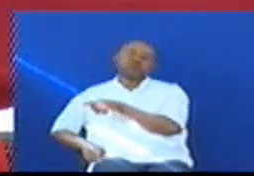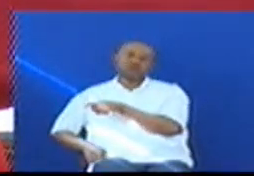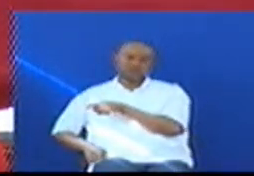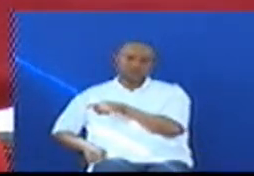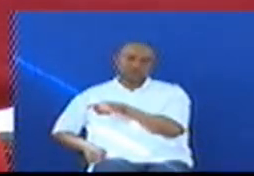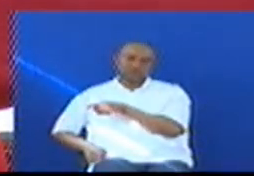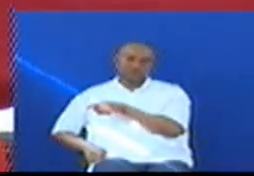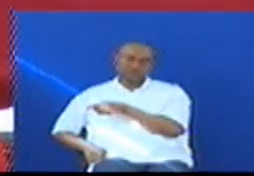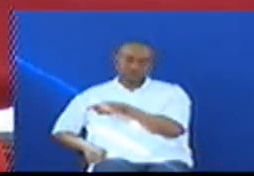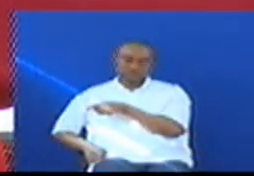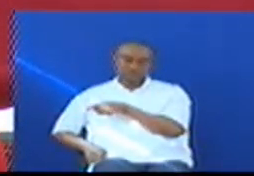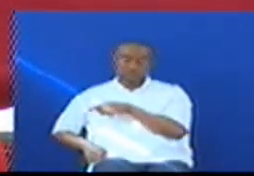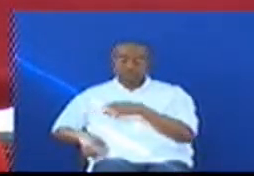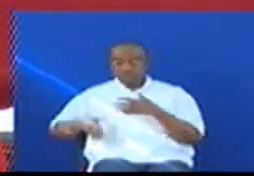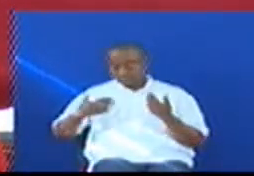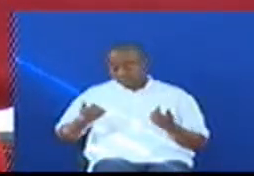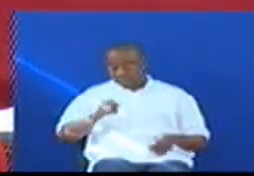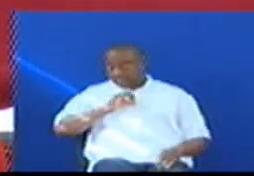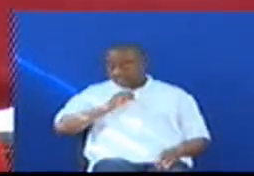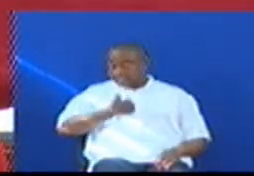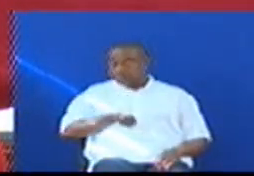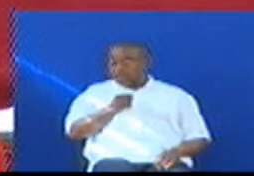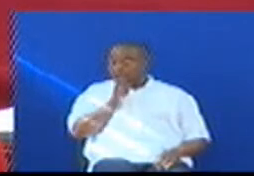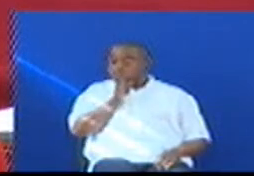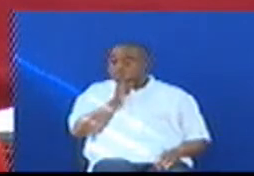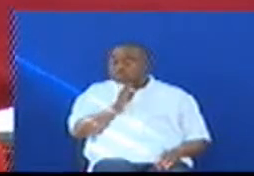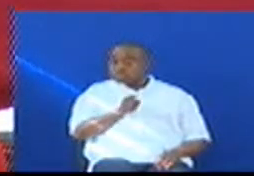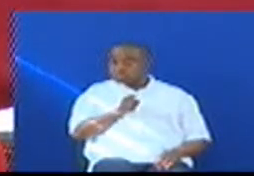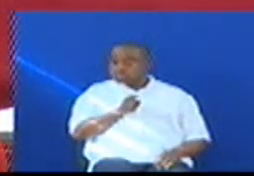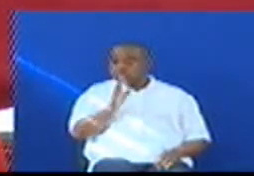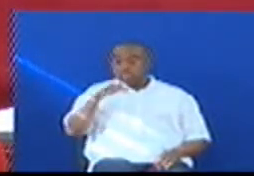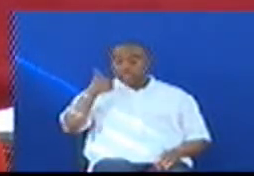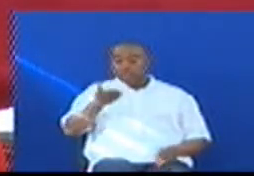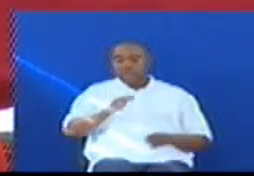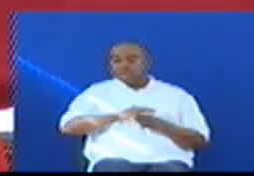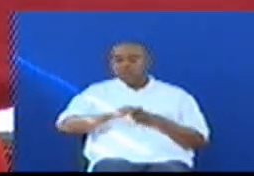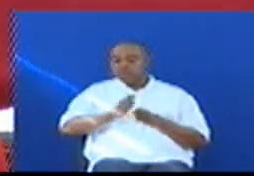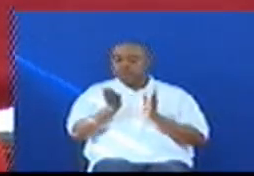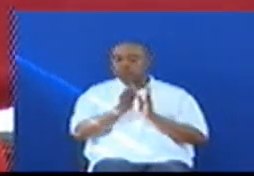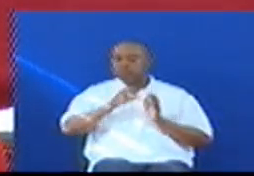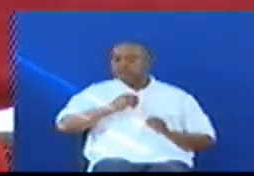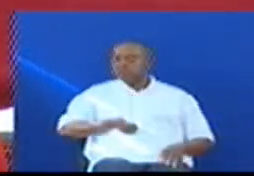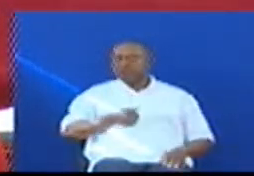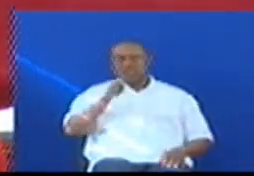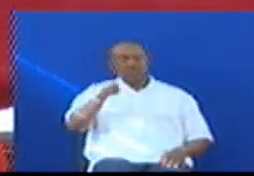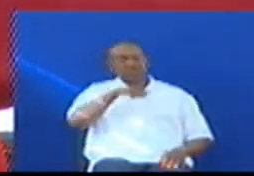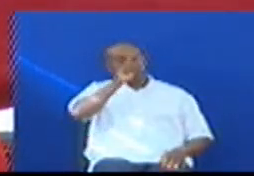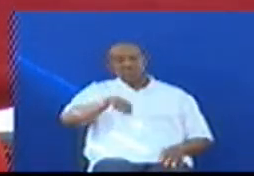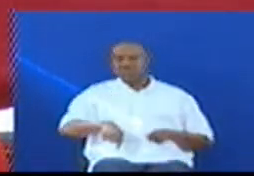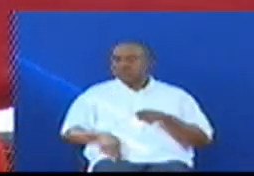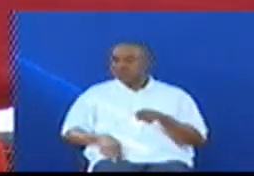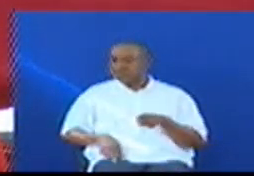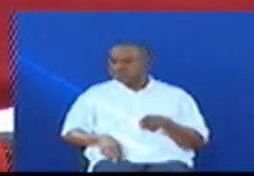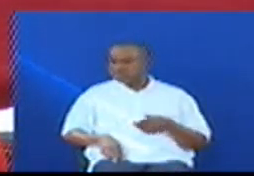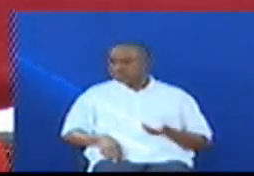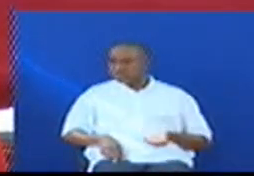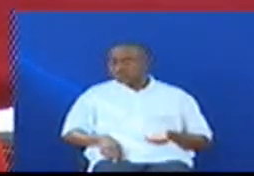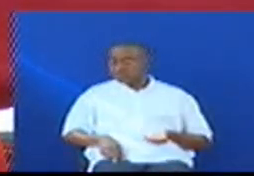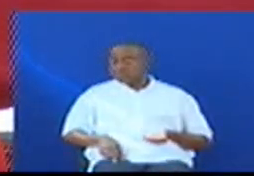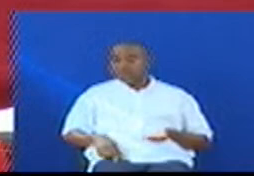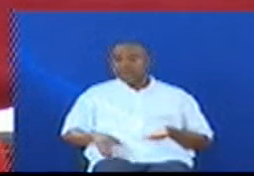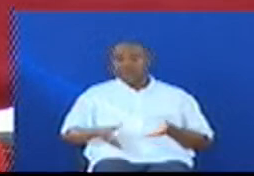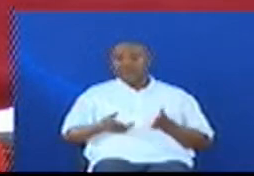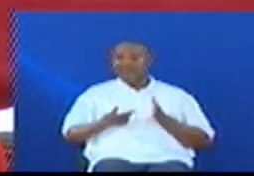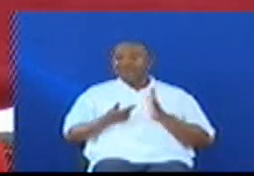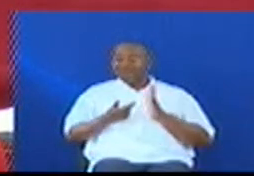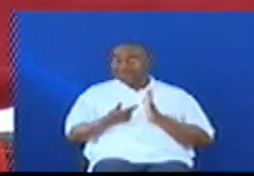Na kibali walichopata, walipata kibali baada ya matumizi. Nidhani kama kuna haraka ya matumizi,